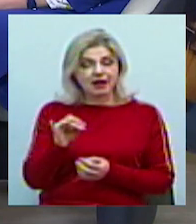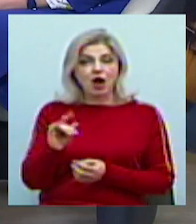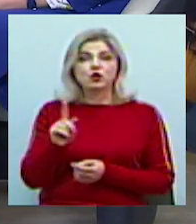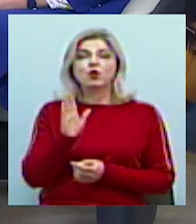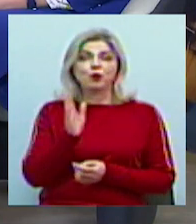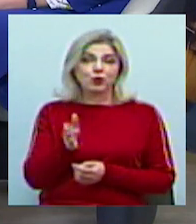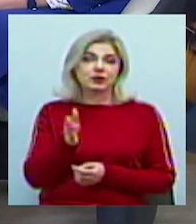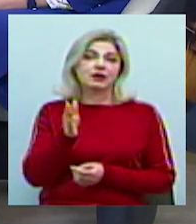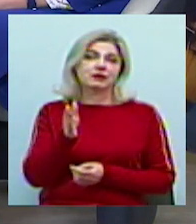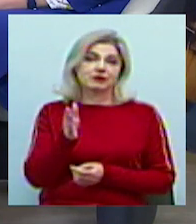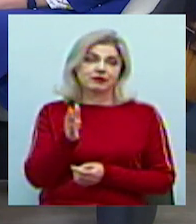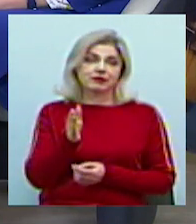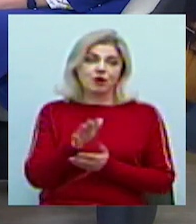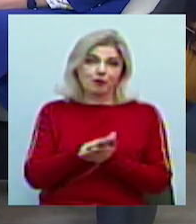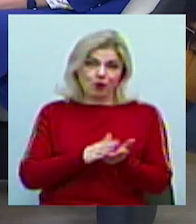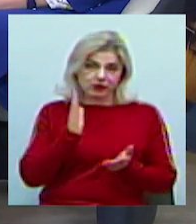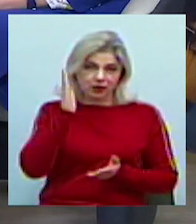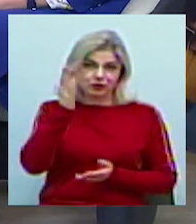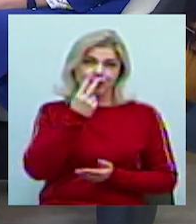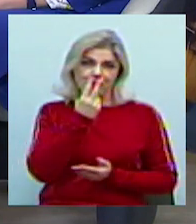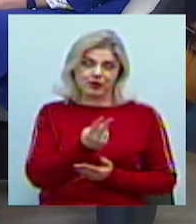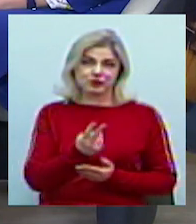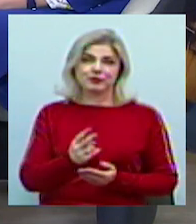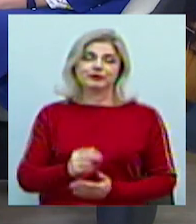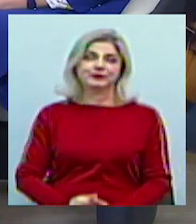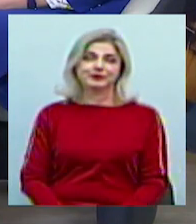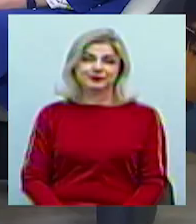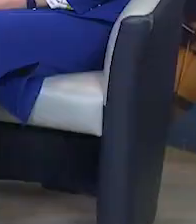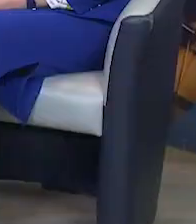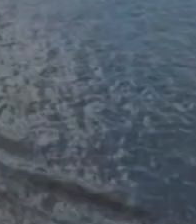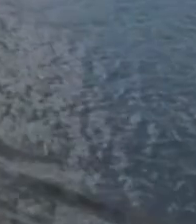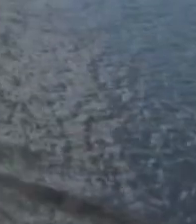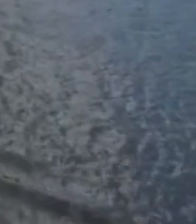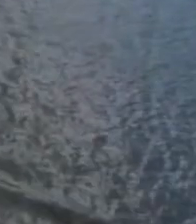А що буде в подальшому, побачимо. На все добре.